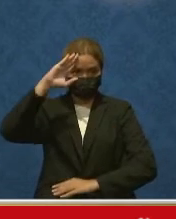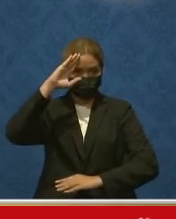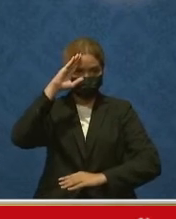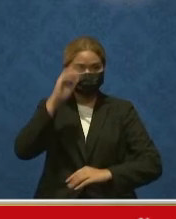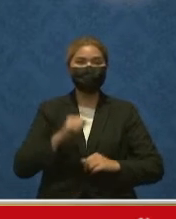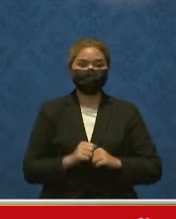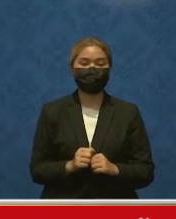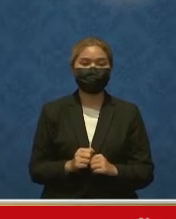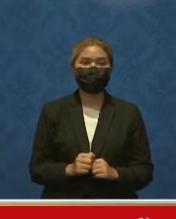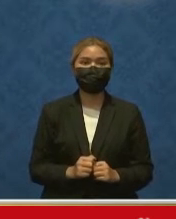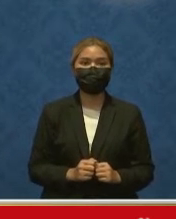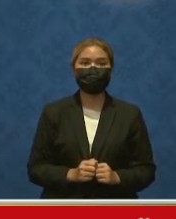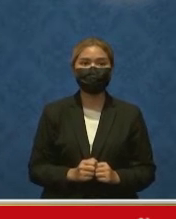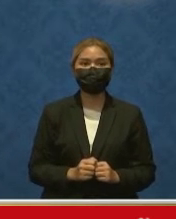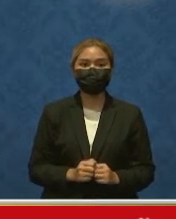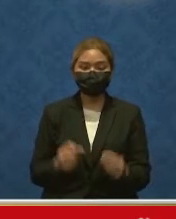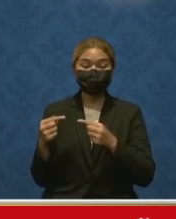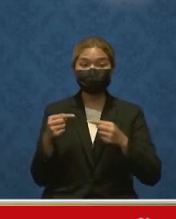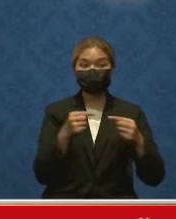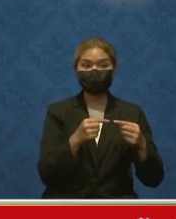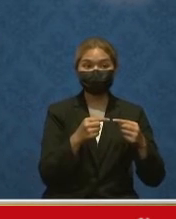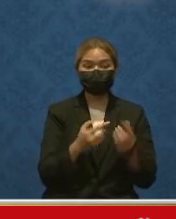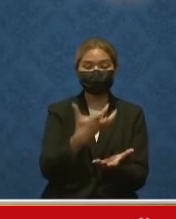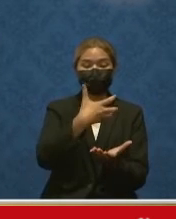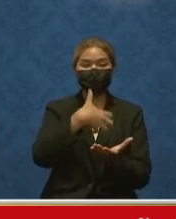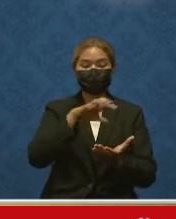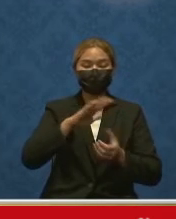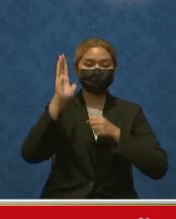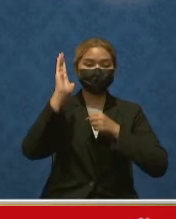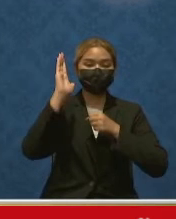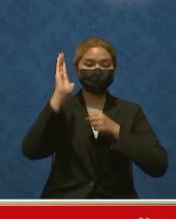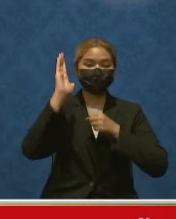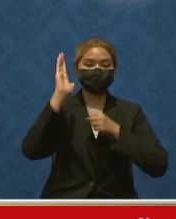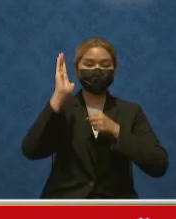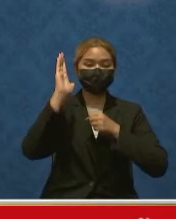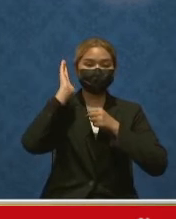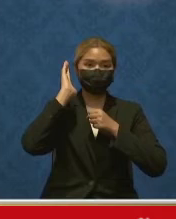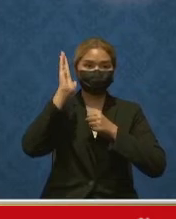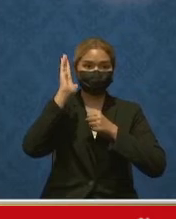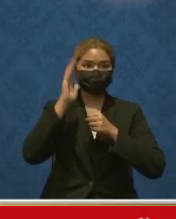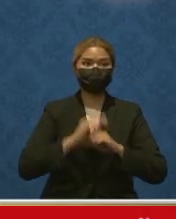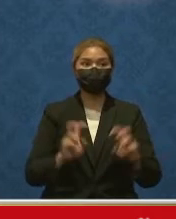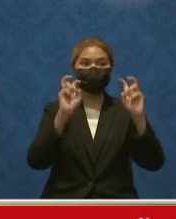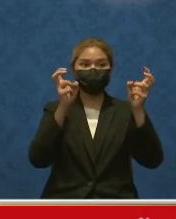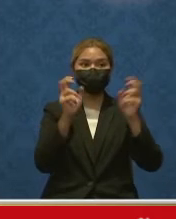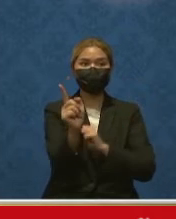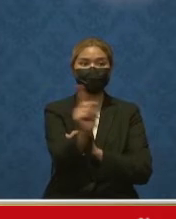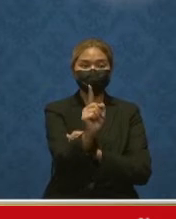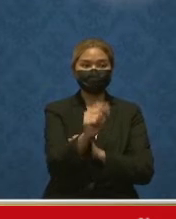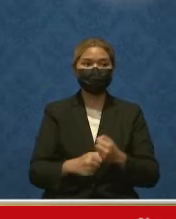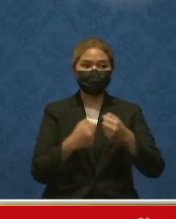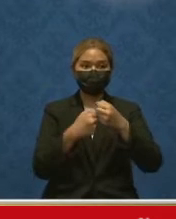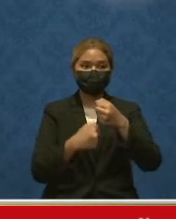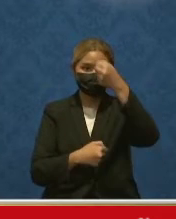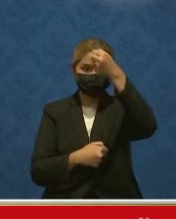ผมทำเพื่อให้เห็นตัวเลขว่าจะพูดต่อเรื่องอะไรคะนั้นเรื่องนี้เนี่ยเอาเสื้อที่รักเข้าไปแล้วนะครับใน